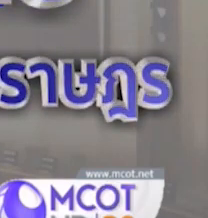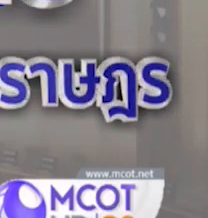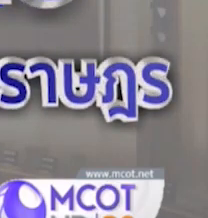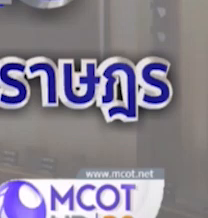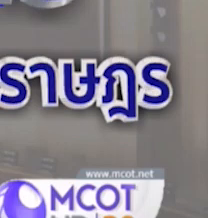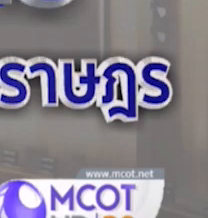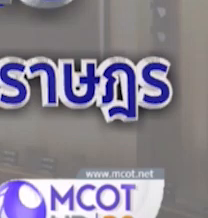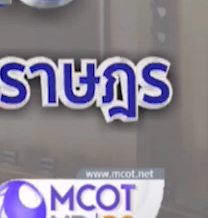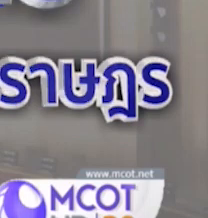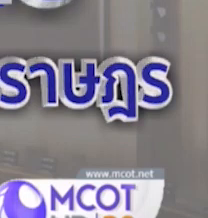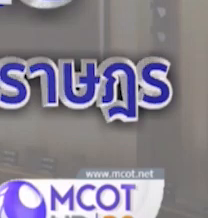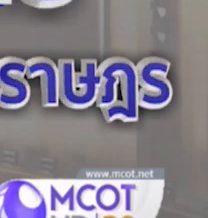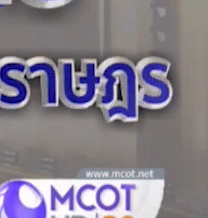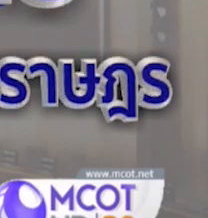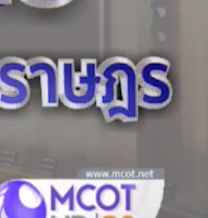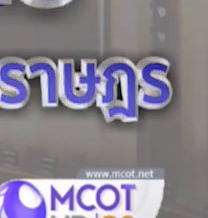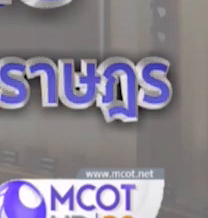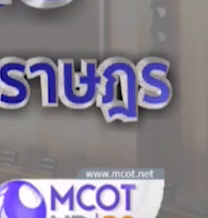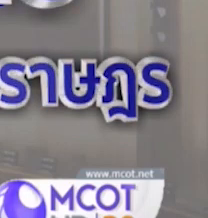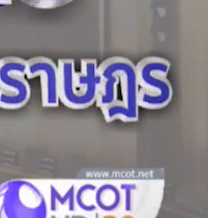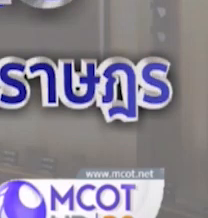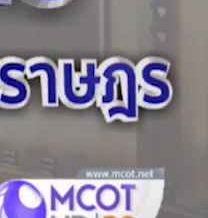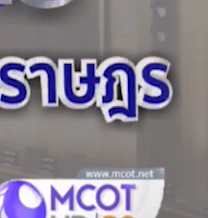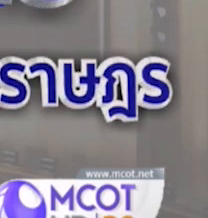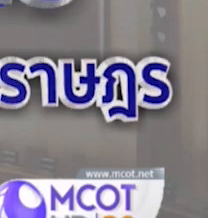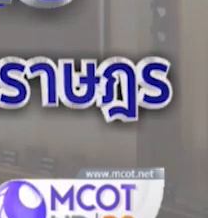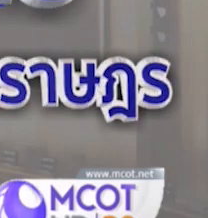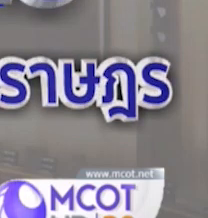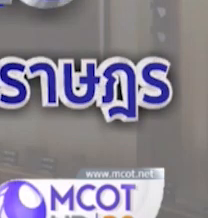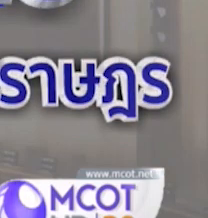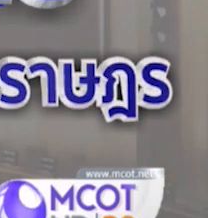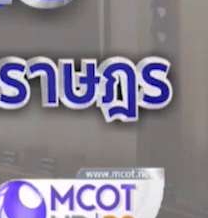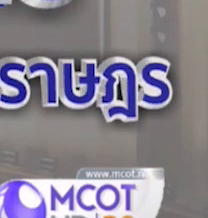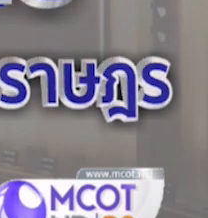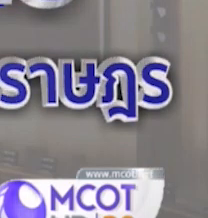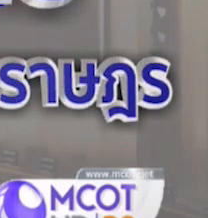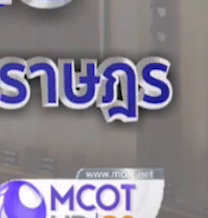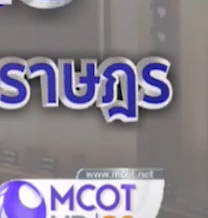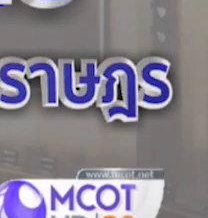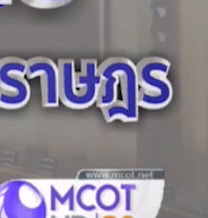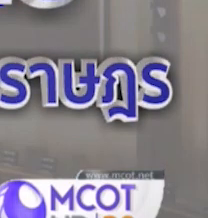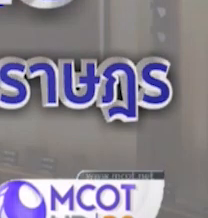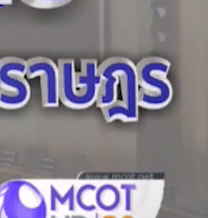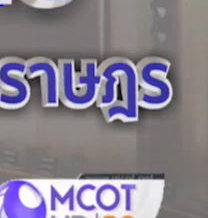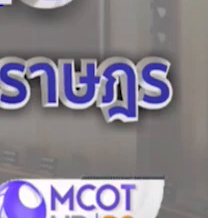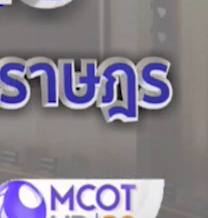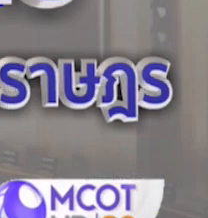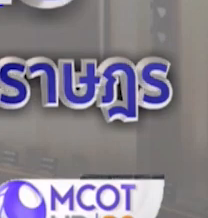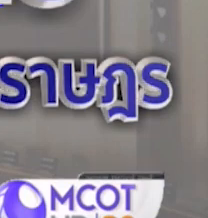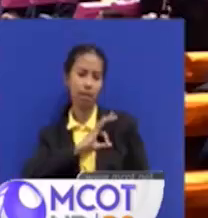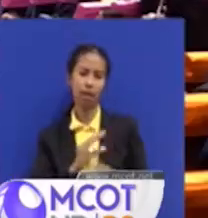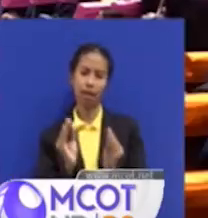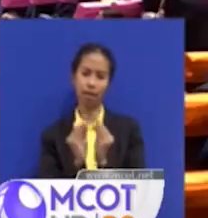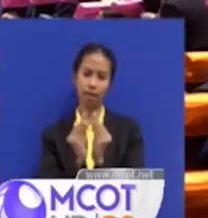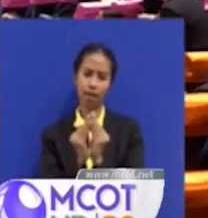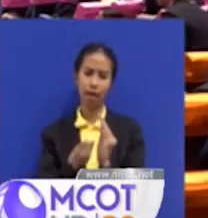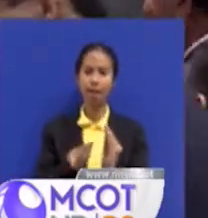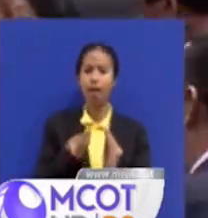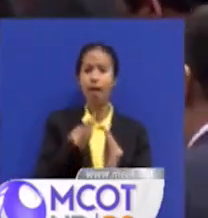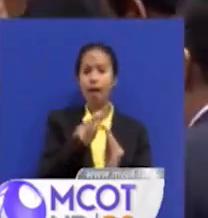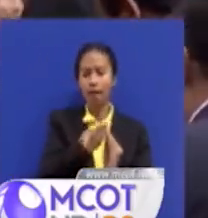ภัยนะคะจะถือว่าเป็นการกลับมาเป็นประธานสภาผู้แทนราษฎรอีกครั้งนึงนะคะในรอบ